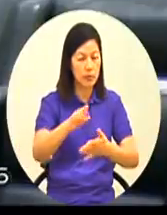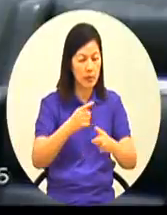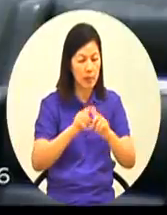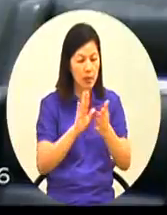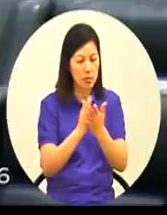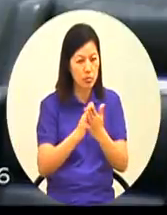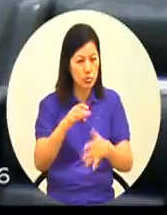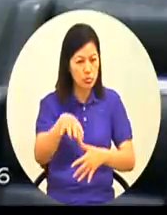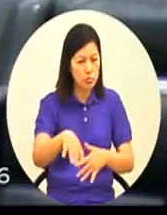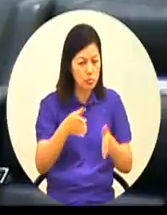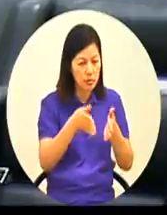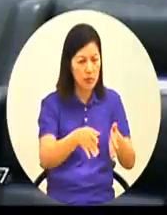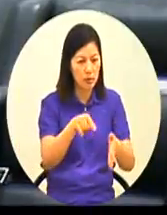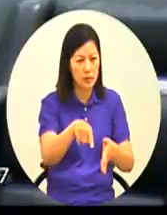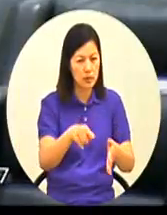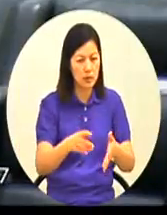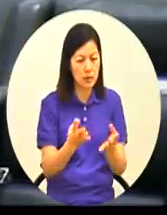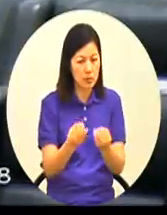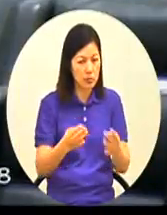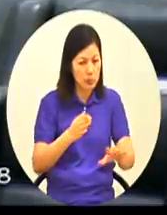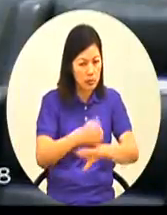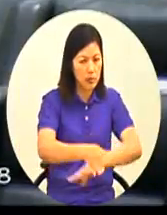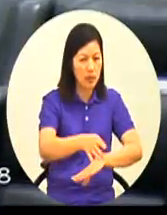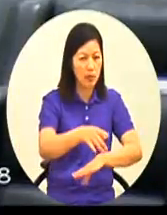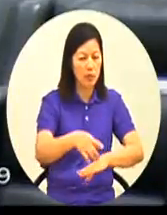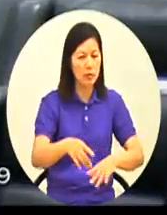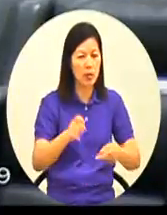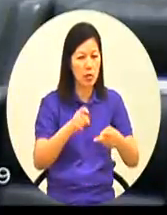还是可以针对我们这些超额的工友他们